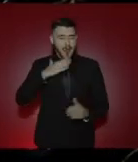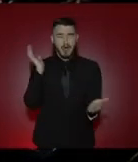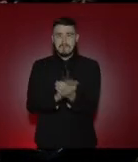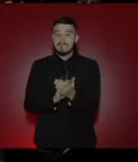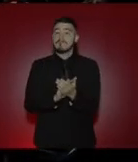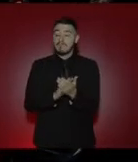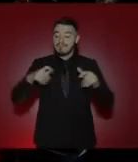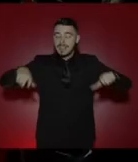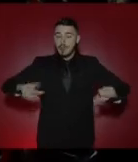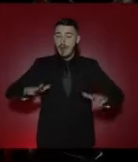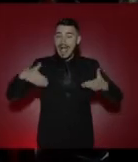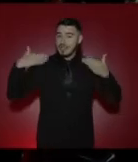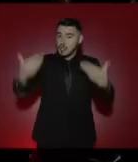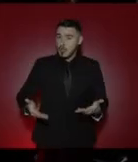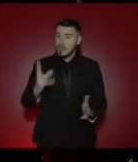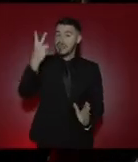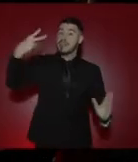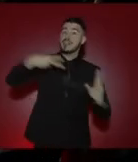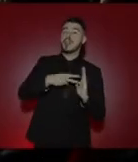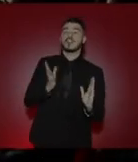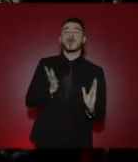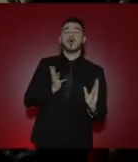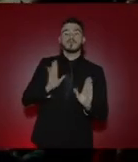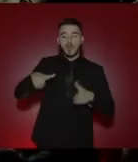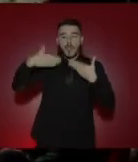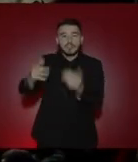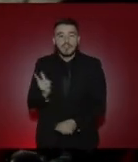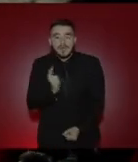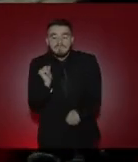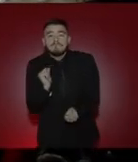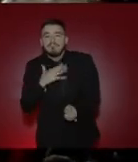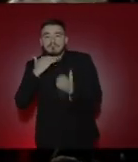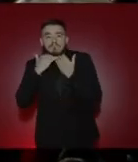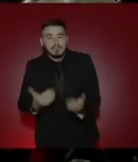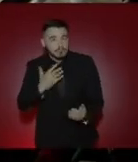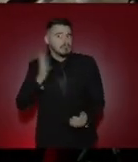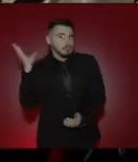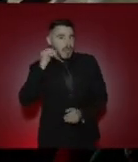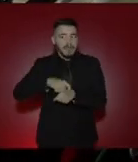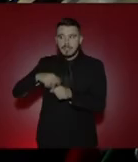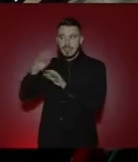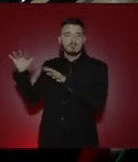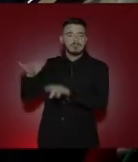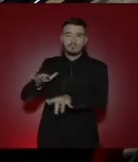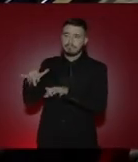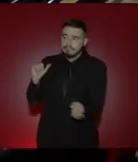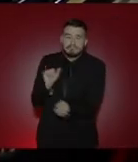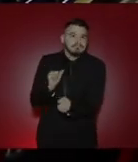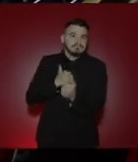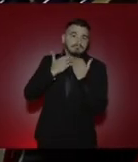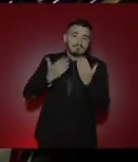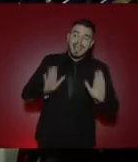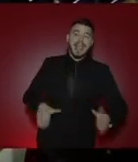έξω. Πρέπει να είναι τουλάχιστον 2.000 άνθρωποι έξω και μου λένε ότι εξακολουθούν και έρχονται. Δεν χωράνε μέσα,